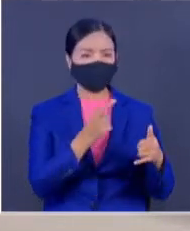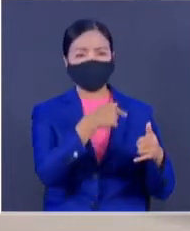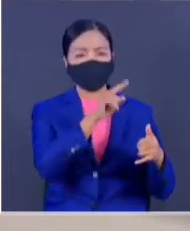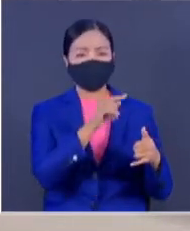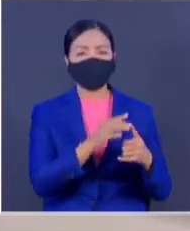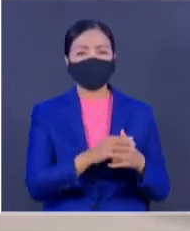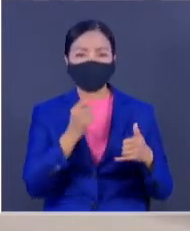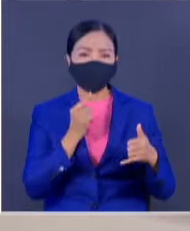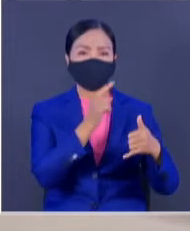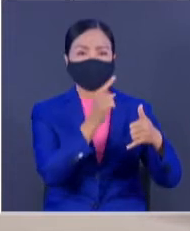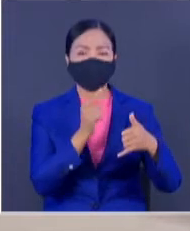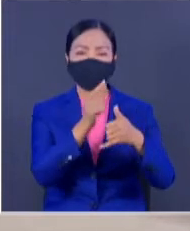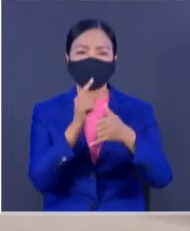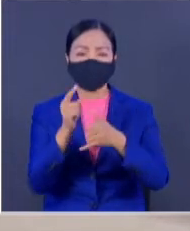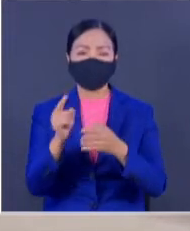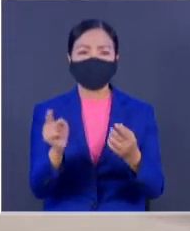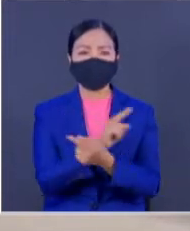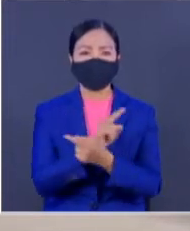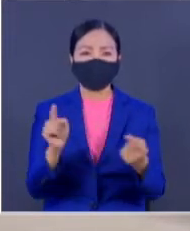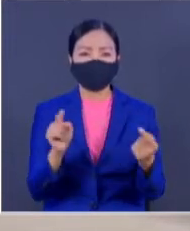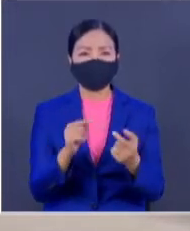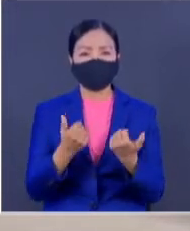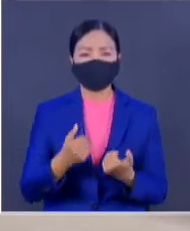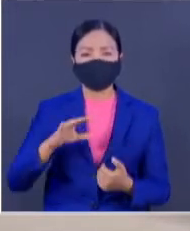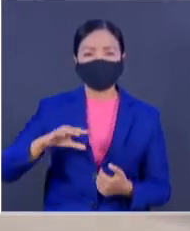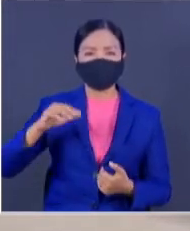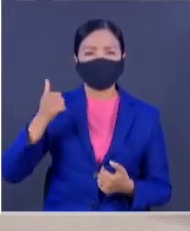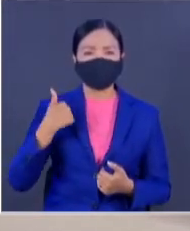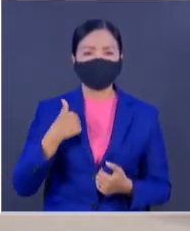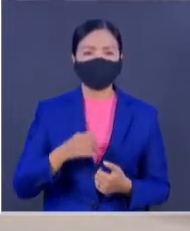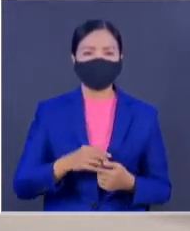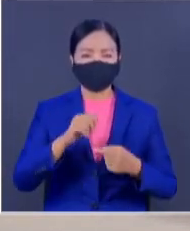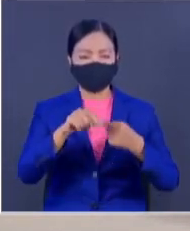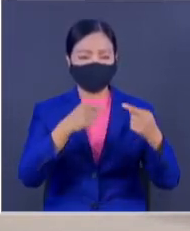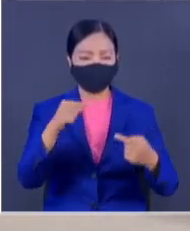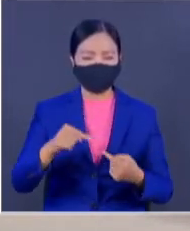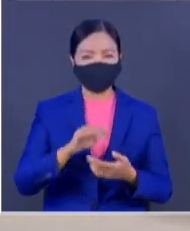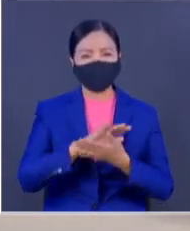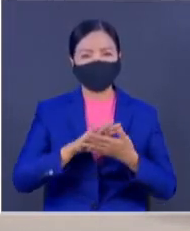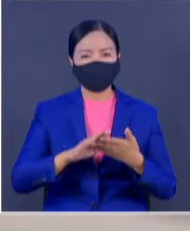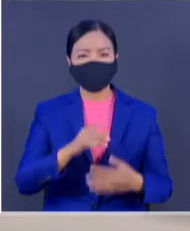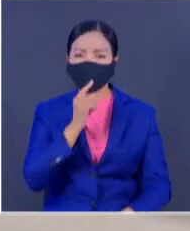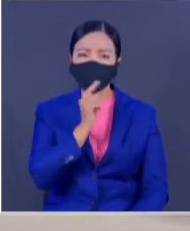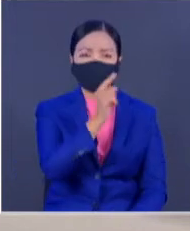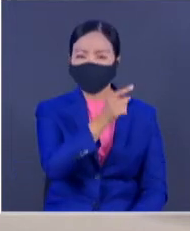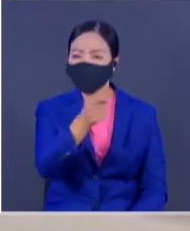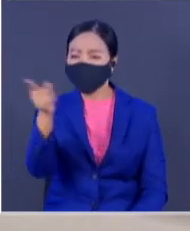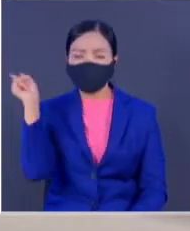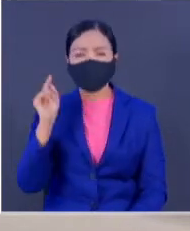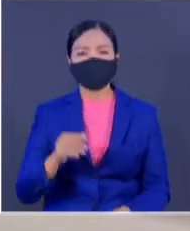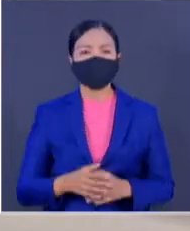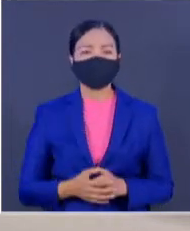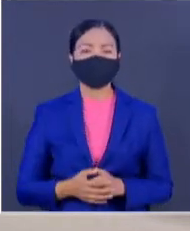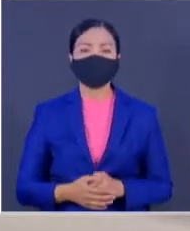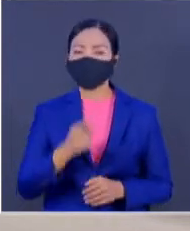ก็ฟ้องไปหลายคนเหมือนกันก็ดีครับสังคมในโซเชียลของผมตอนนี้ดีเม้นสะอาดเถอะฟ้องทุกคนอ่ะฟ้องยาวๆครับ